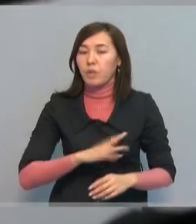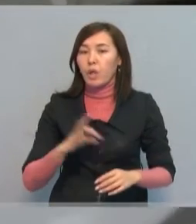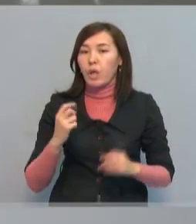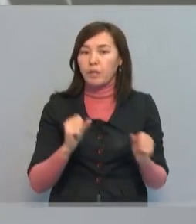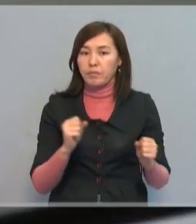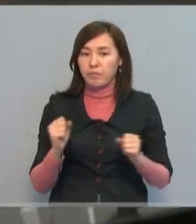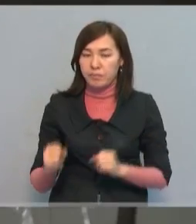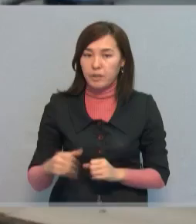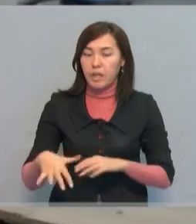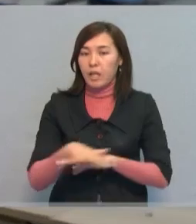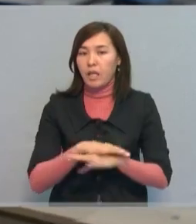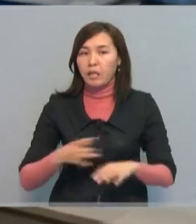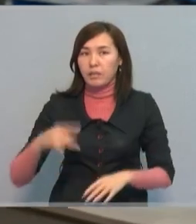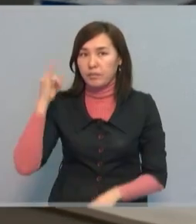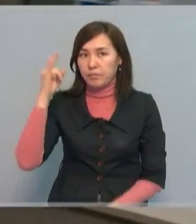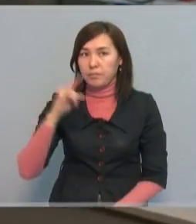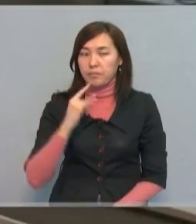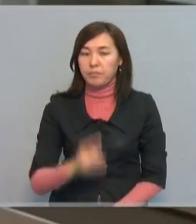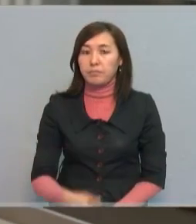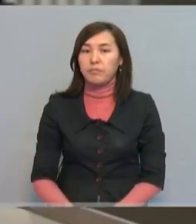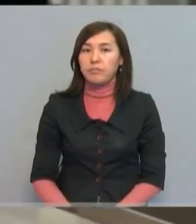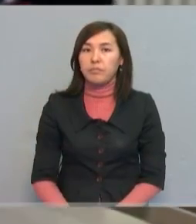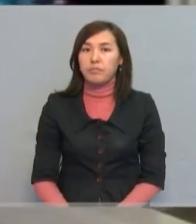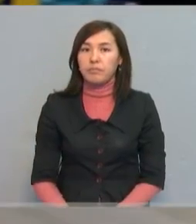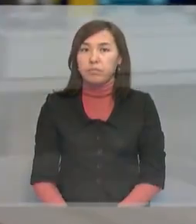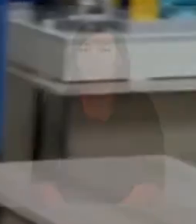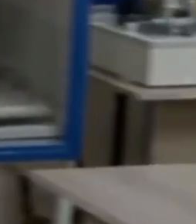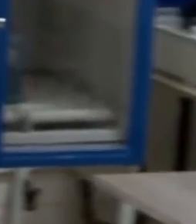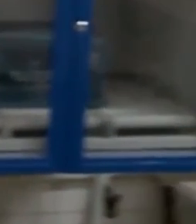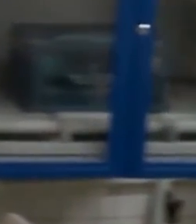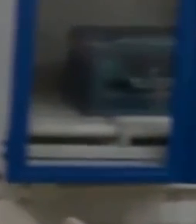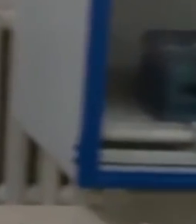социальной защиты населения Республики Казахстан. Маржан Шурабай, Ербол Махашев, новости.